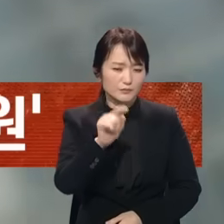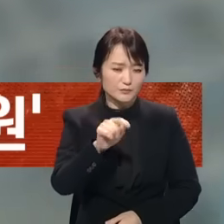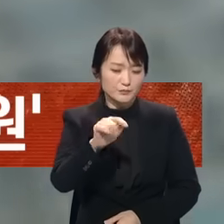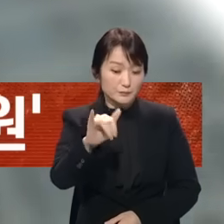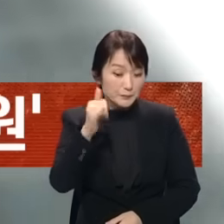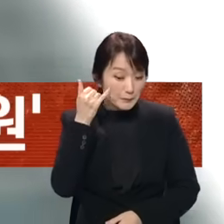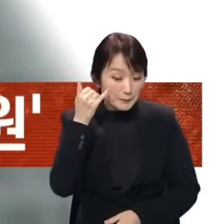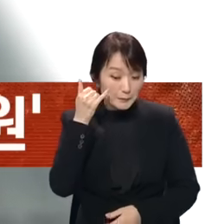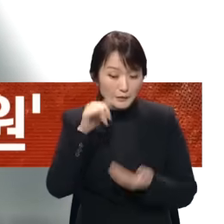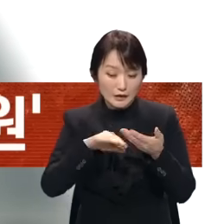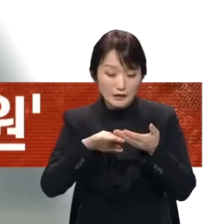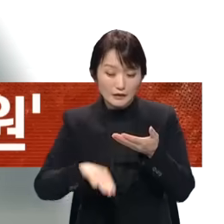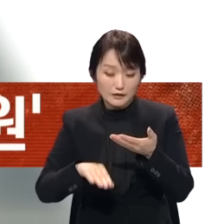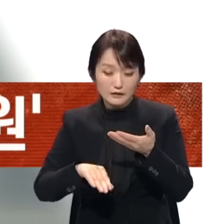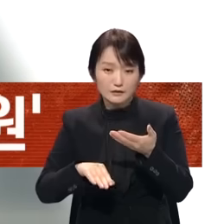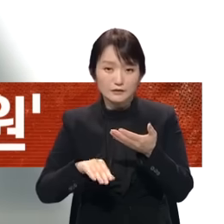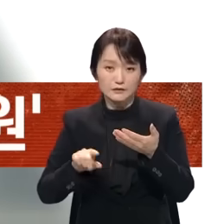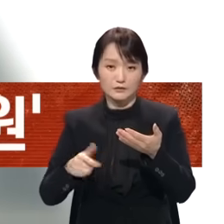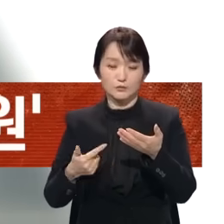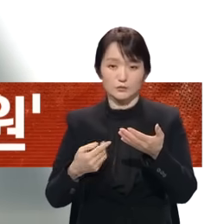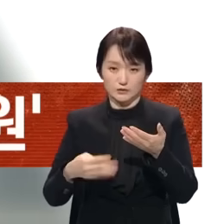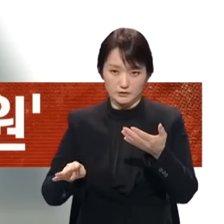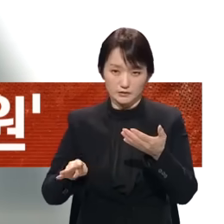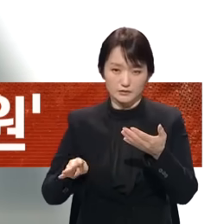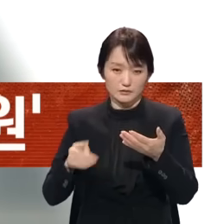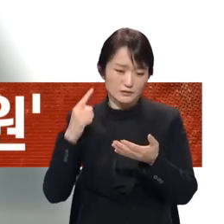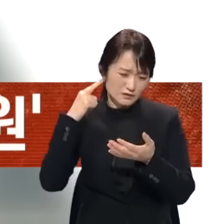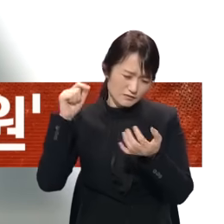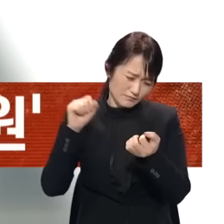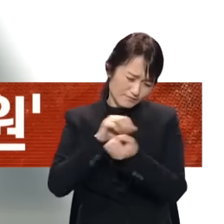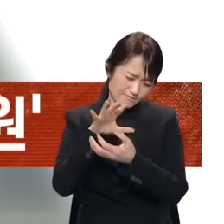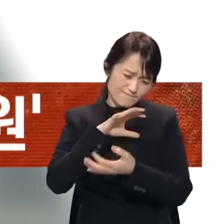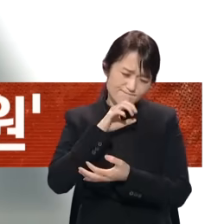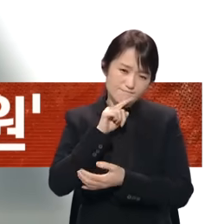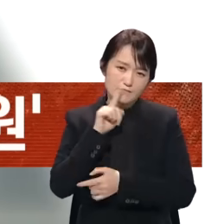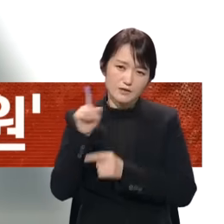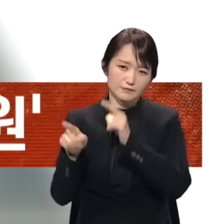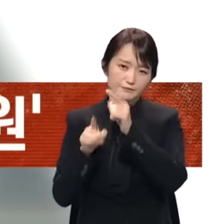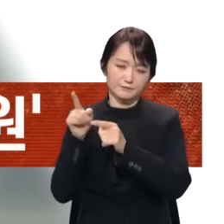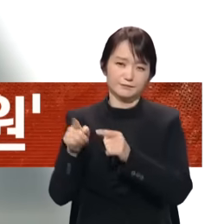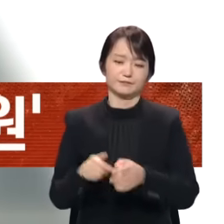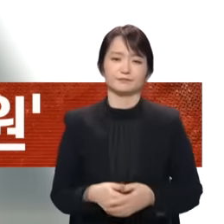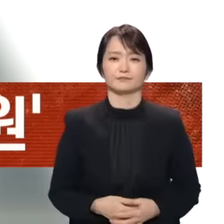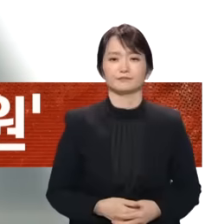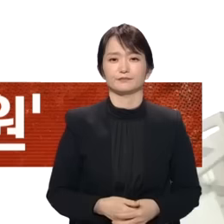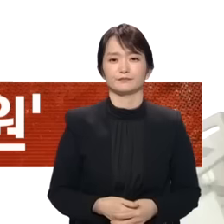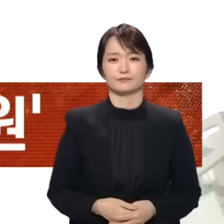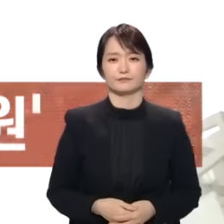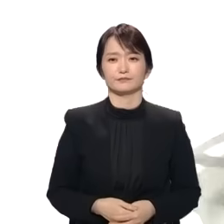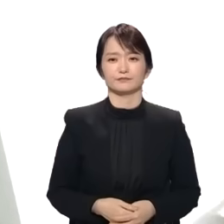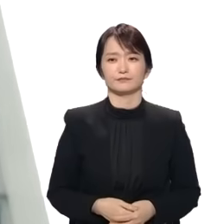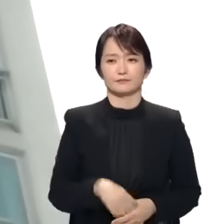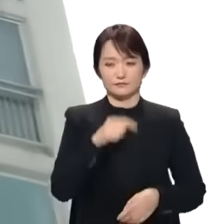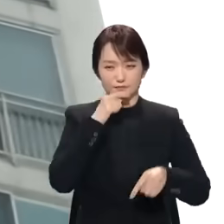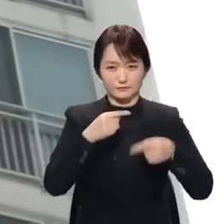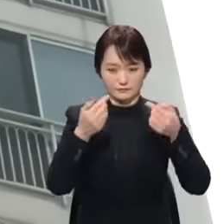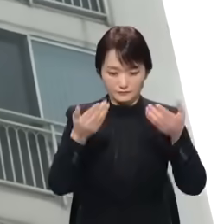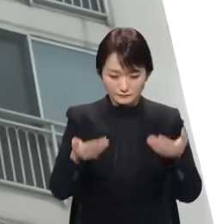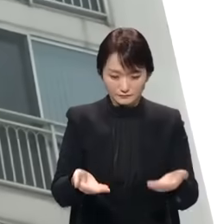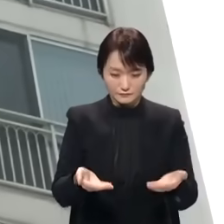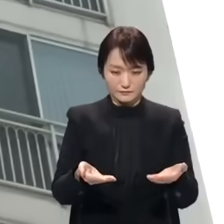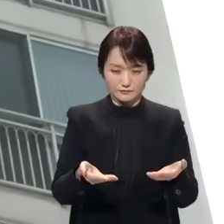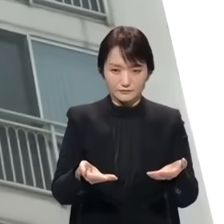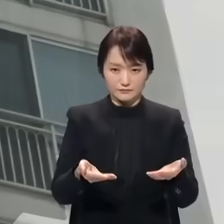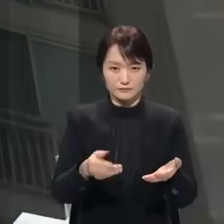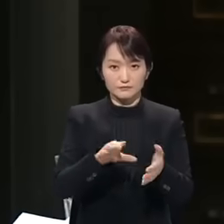있니다 아랫집 그러니까 604호 층간소음 민원이 들어왔다는 내용이었습니다 뭐 설 연휴 때는 충분히